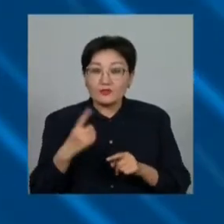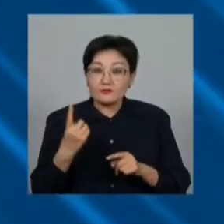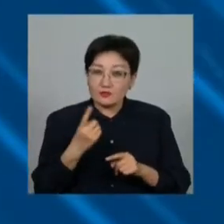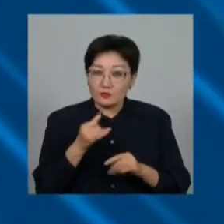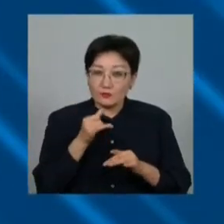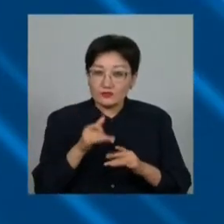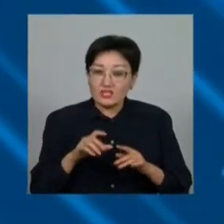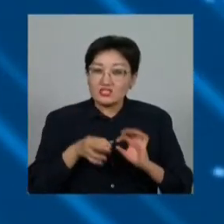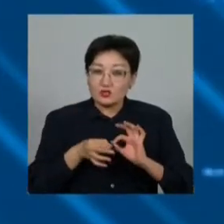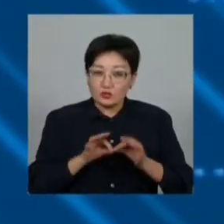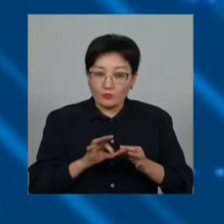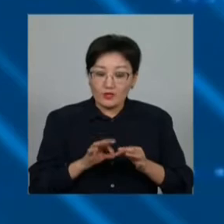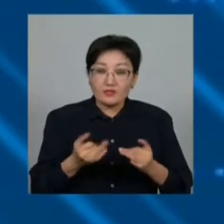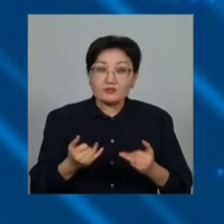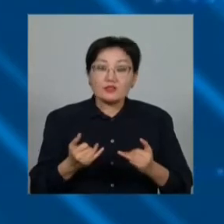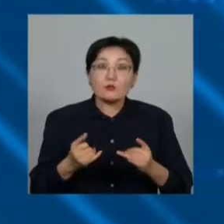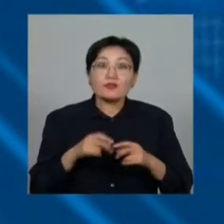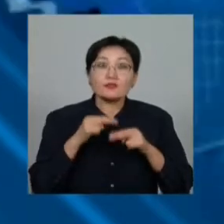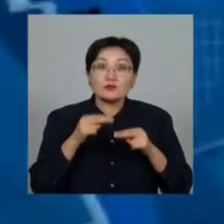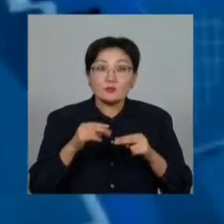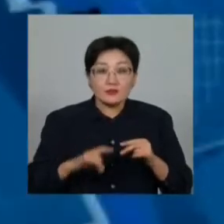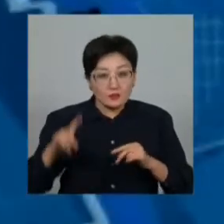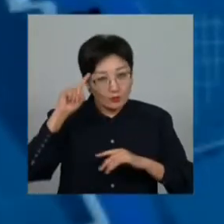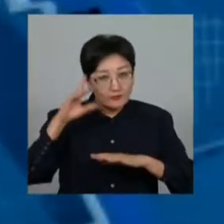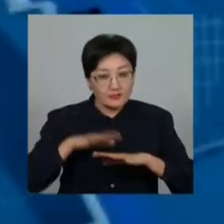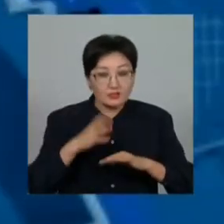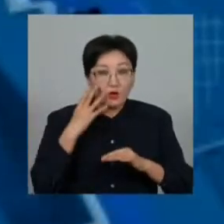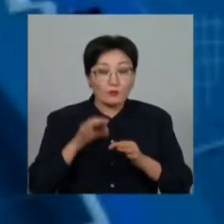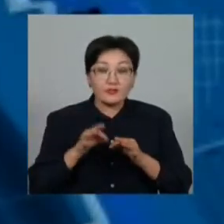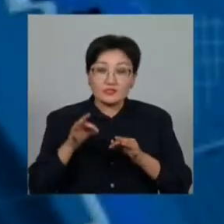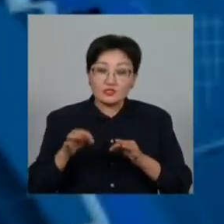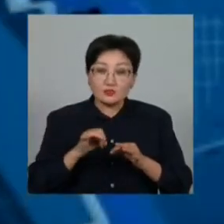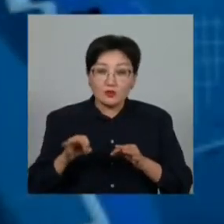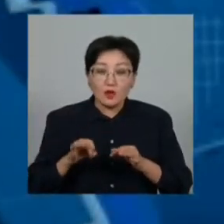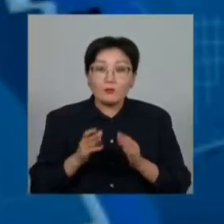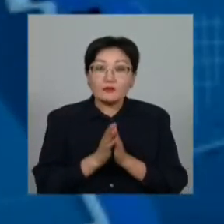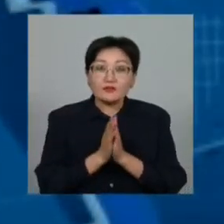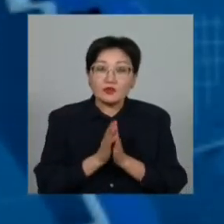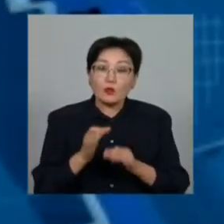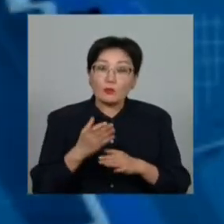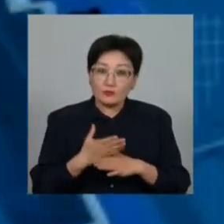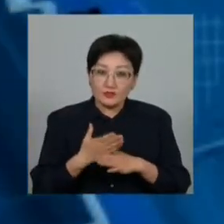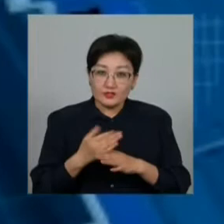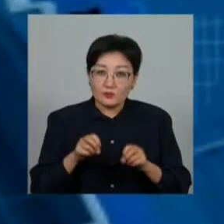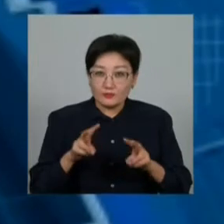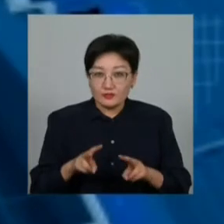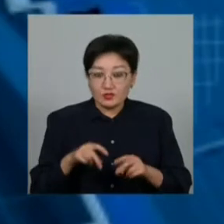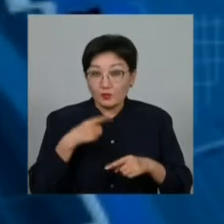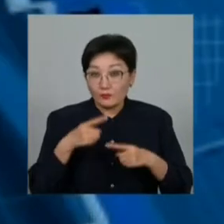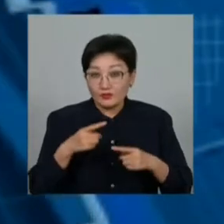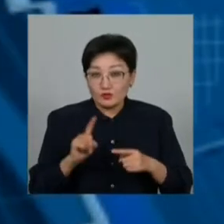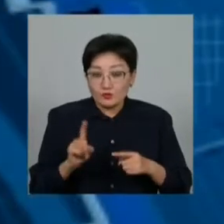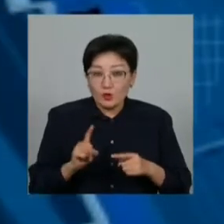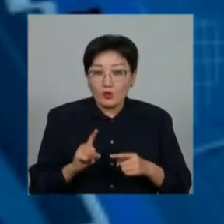становится все сложнее сегодня они обратились к районным акиматом алматинской области с просьбой о помощи специалисты утверждают что